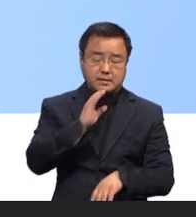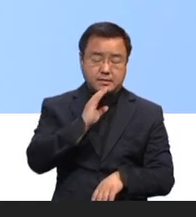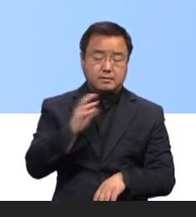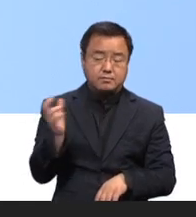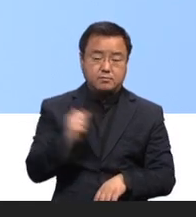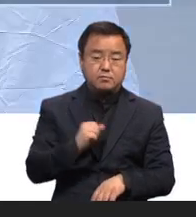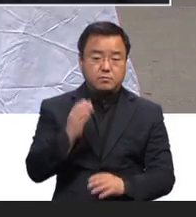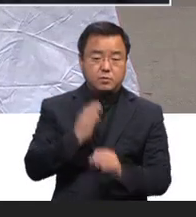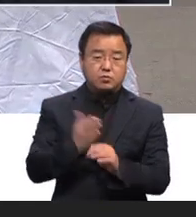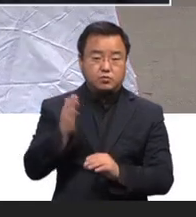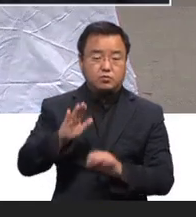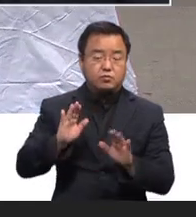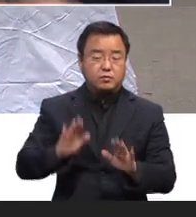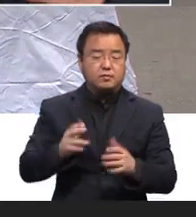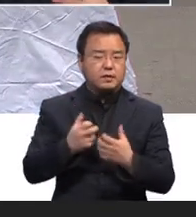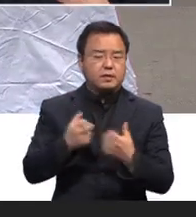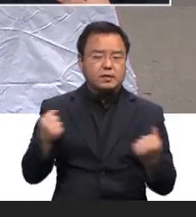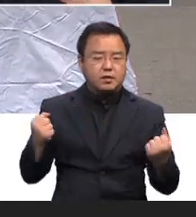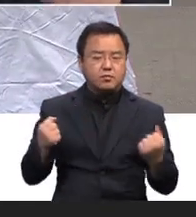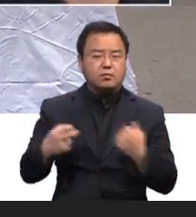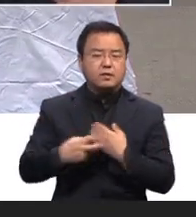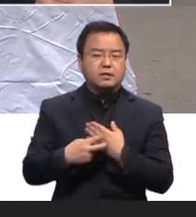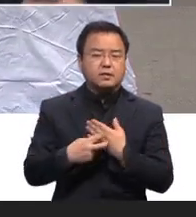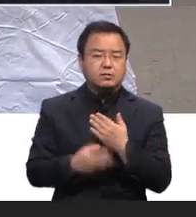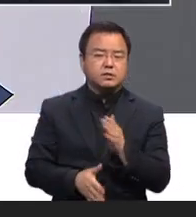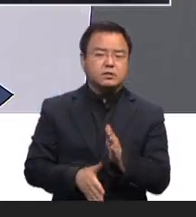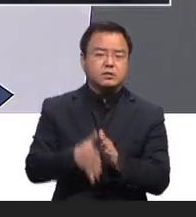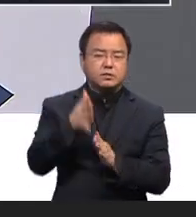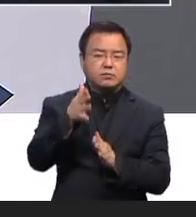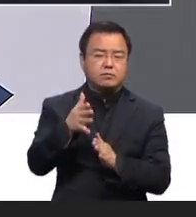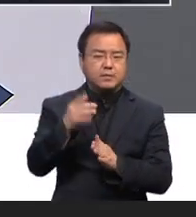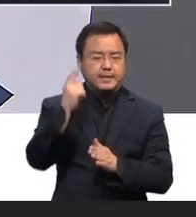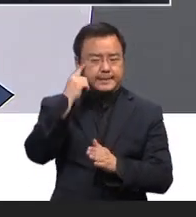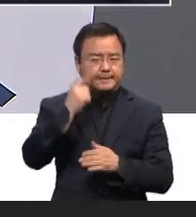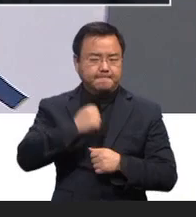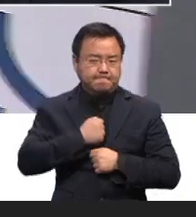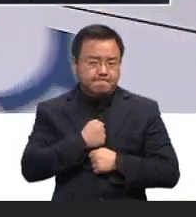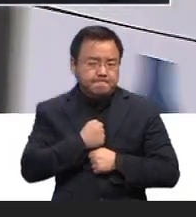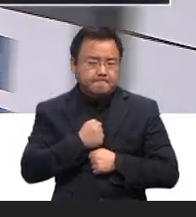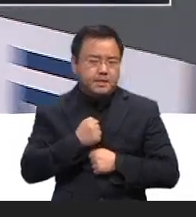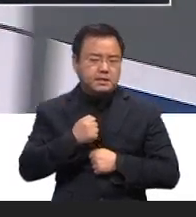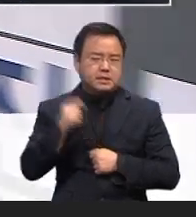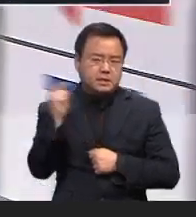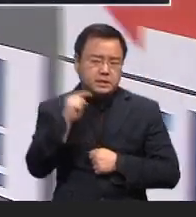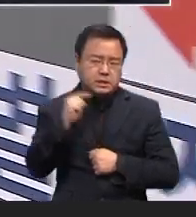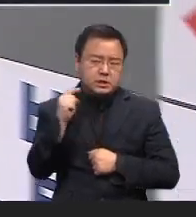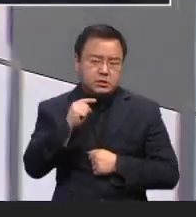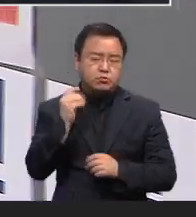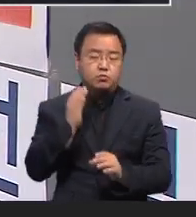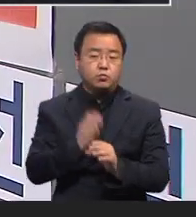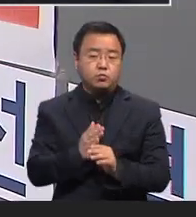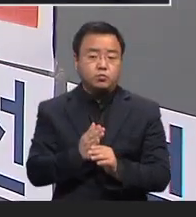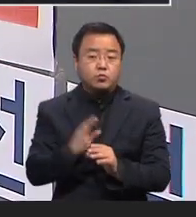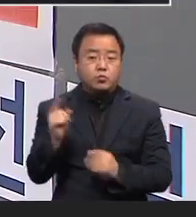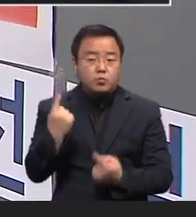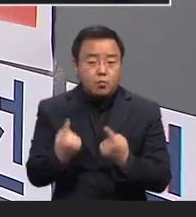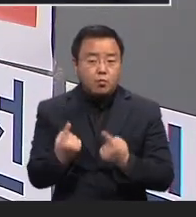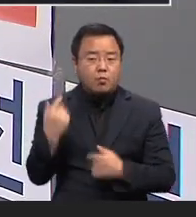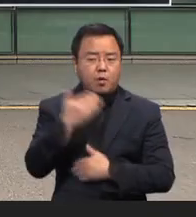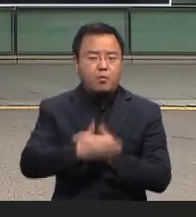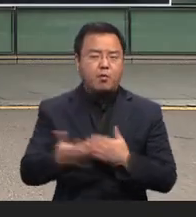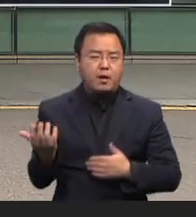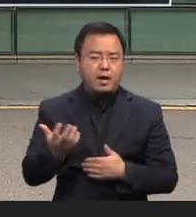그런데 지금은 매스 때와는 달리 유료 시설에서 가지고 있는 경우 각 층 상당히 높아져 있는 상태이고요 무엇보다 몸이 아파서